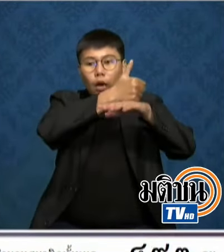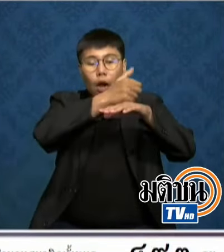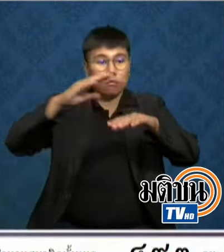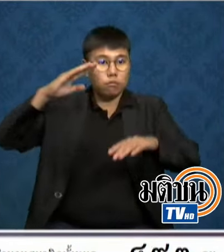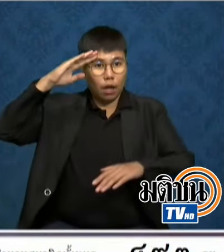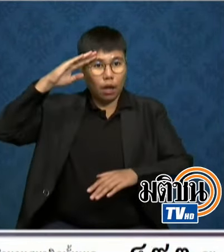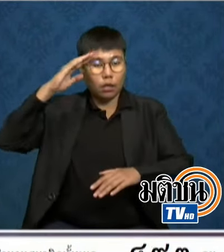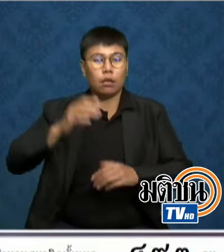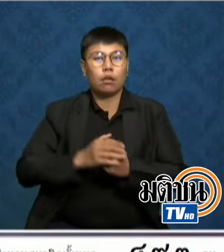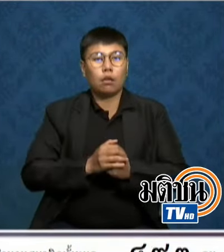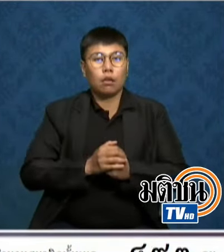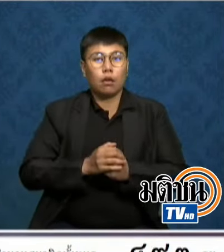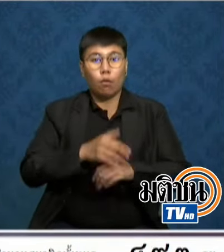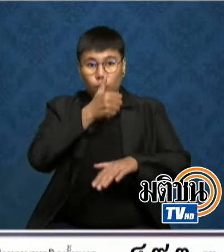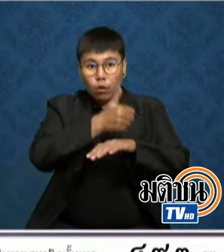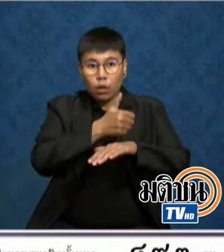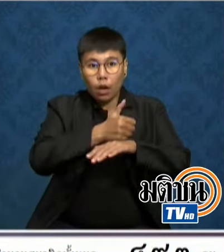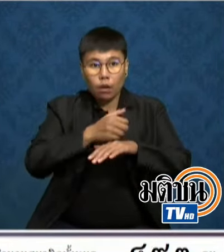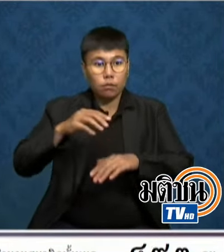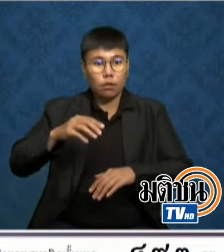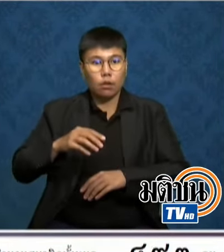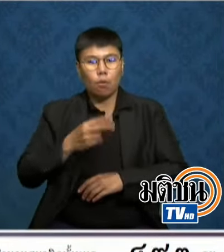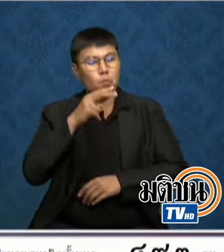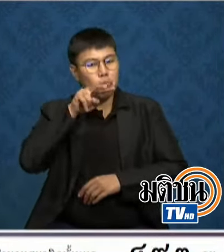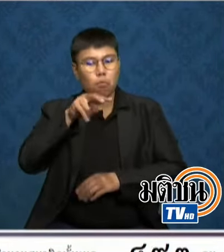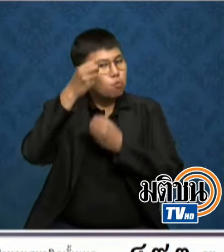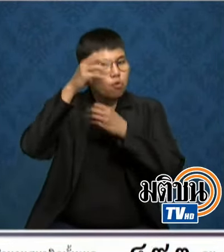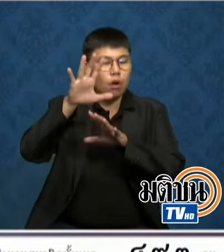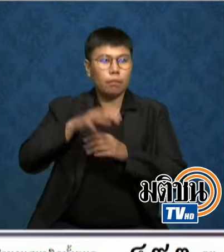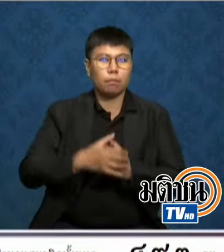ยที่ผู้บังคับการในค่ายไม่เคยเหลียวแล